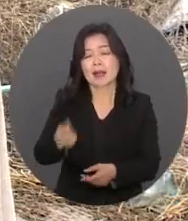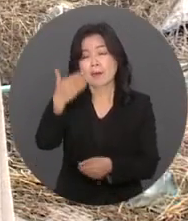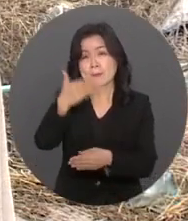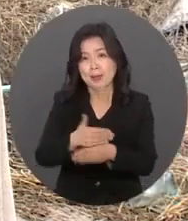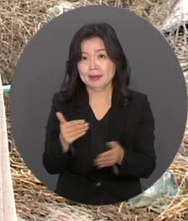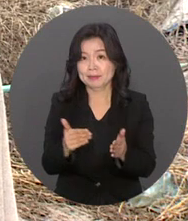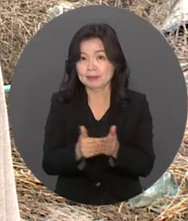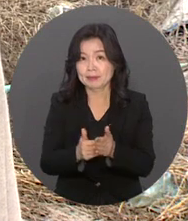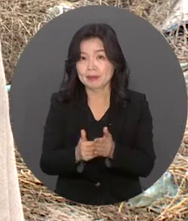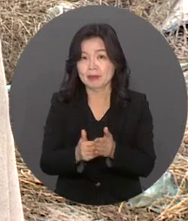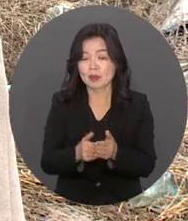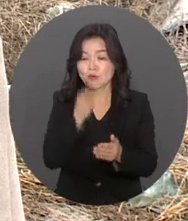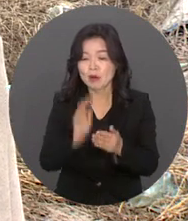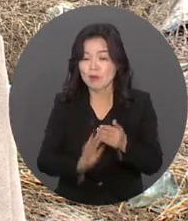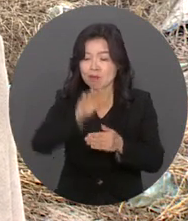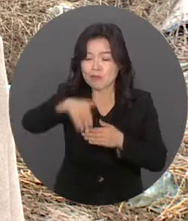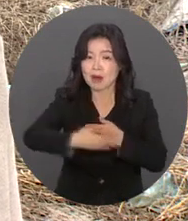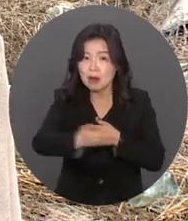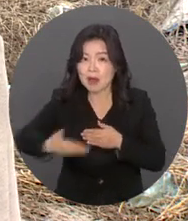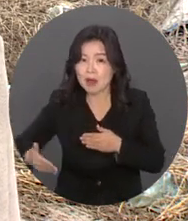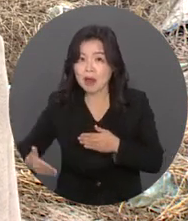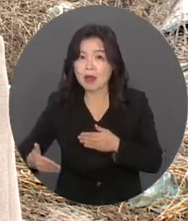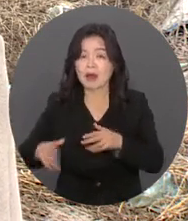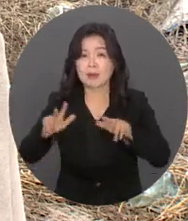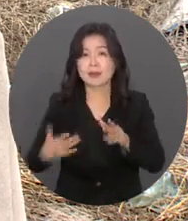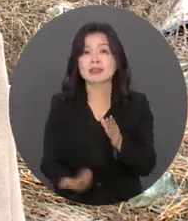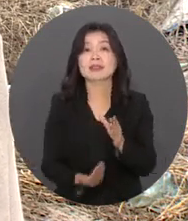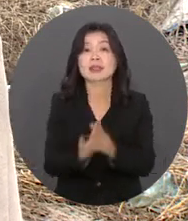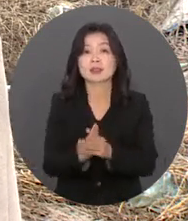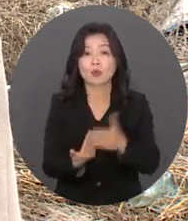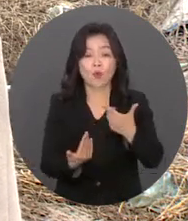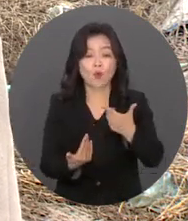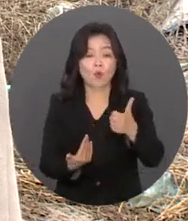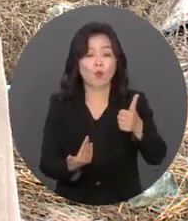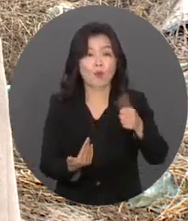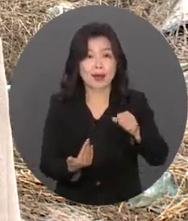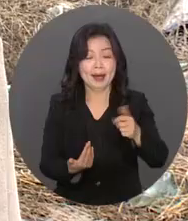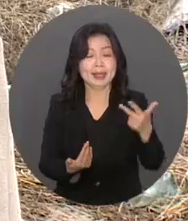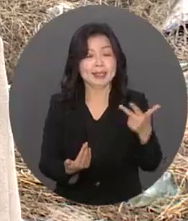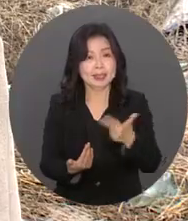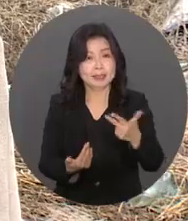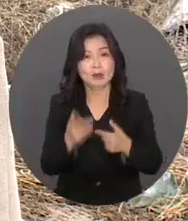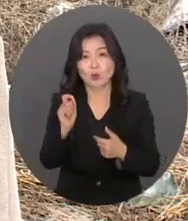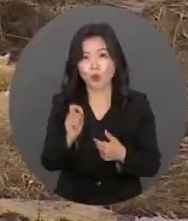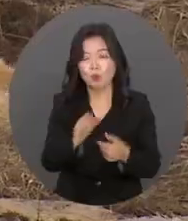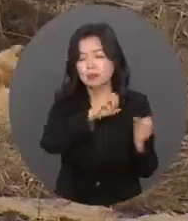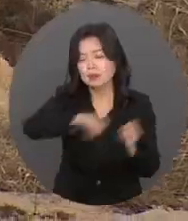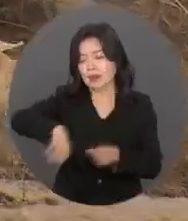물이 빠져나가지 못하고 밖으로 흘러 넘치는 등 이번 사태로 모두 5만 7천 톤의 물이 낭비된 것으로